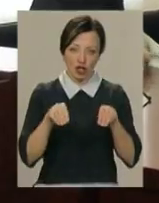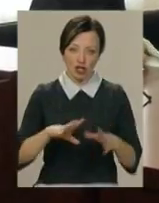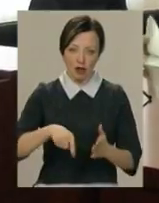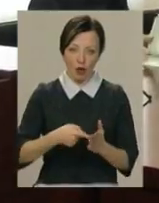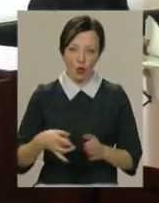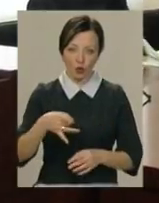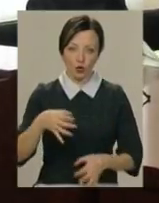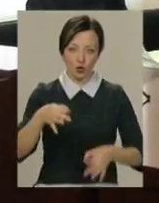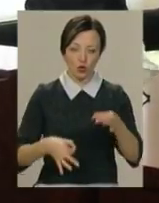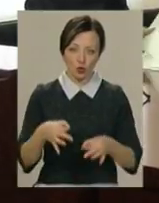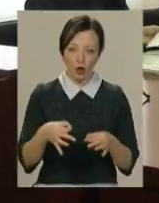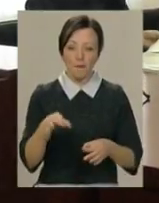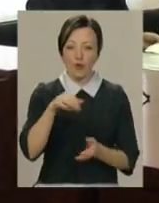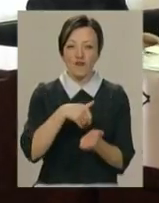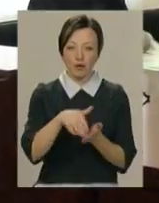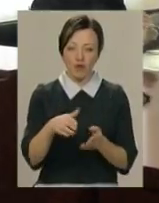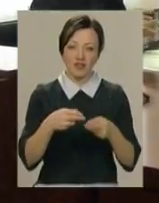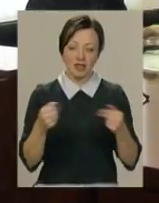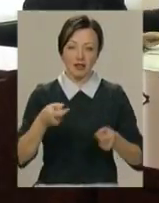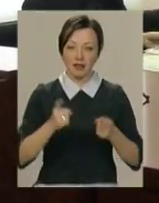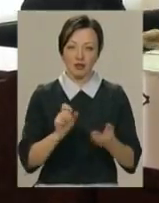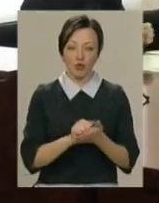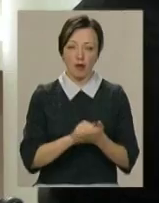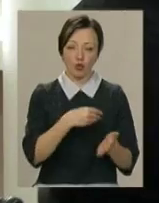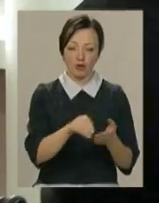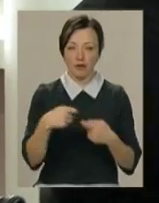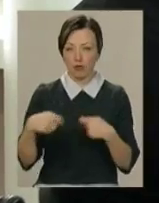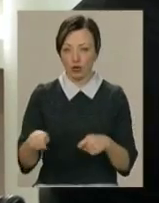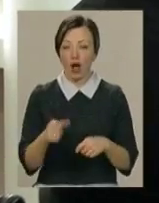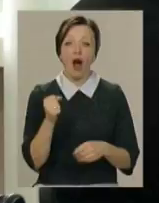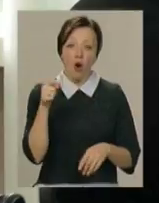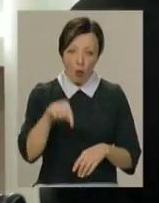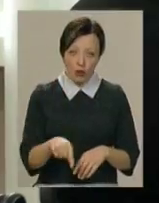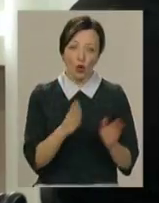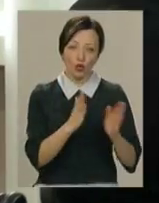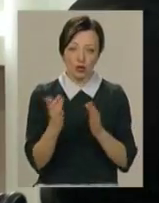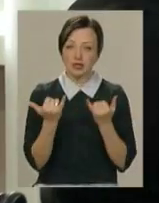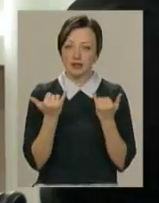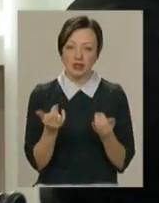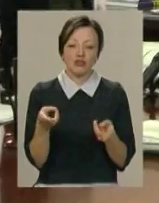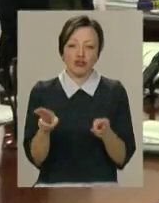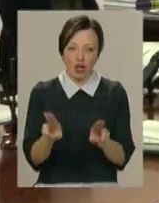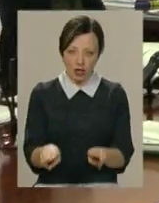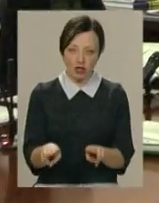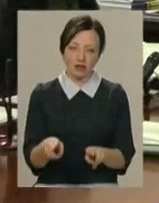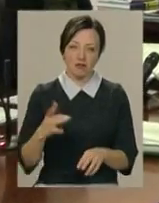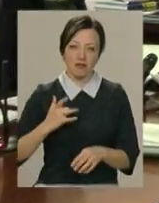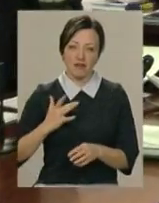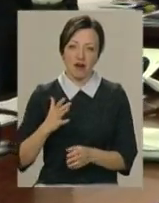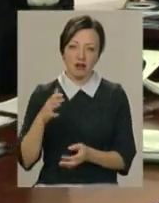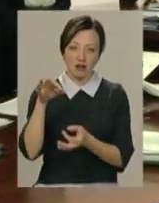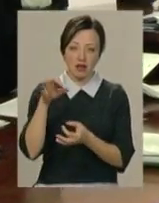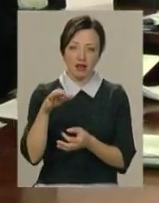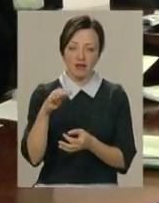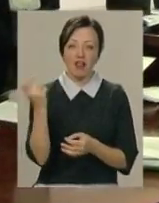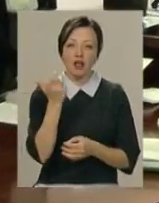Хмельницького міськрайонного суду про відмову визнання недійсним акту купівлі-продажу. А отже, гуртожиток наразі залишився у приватній власності.